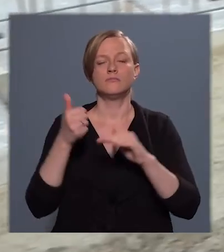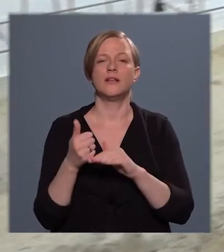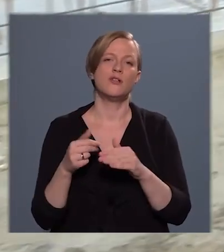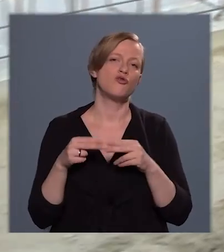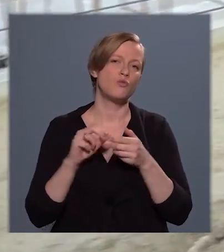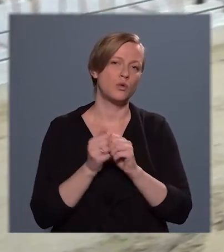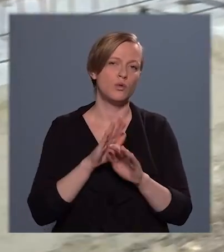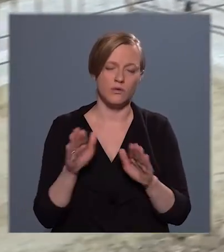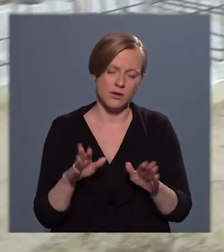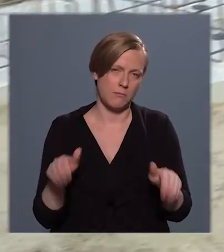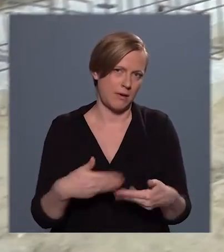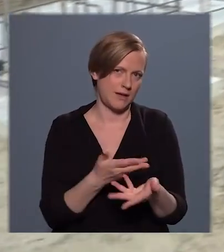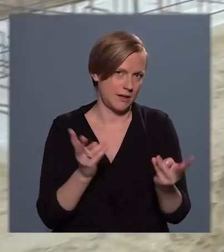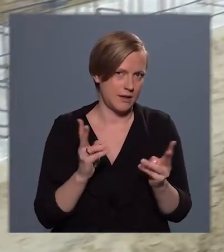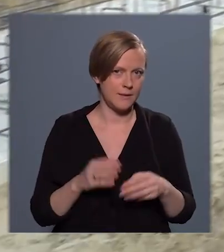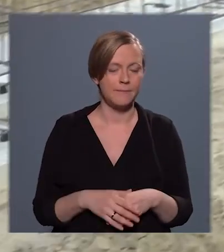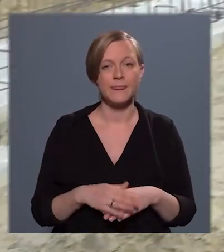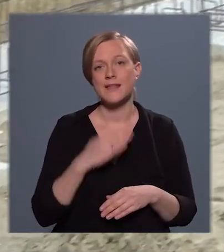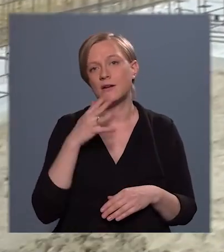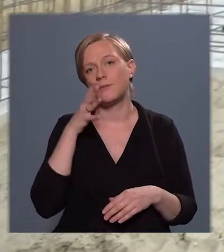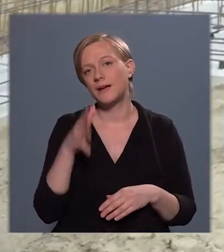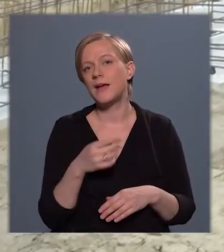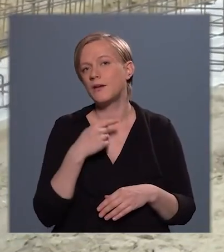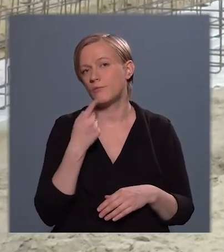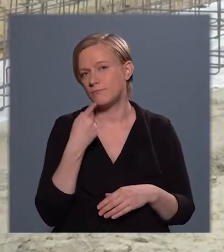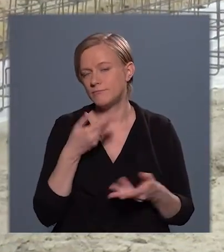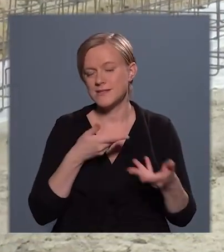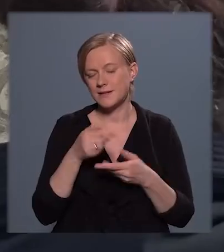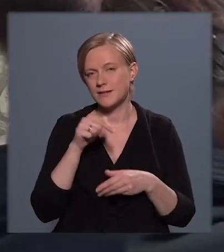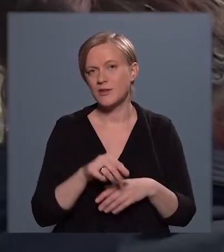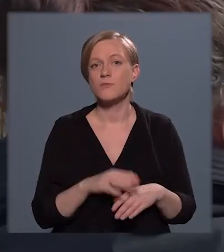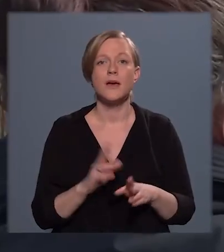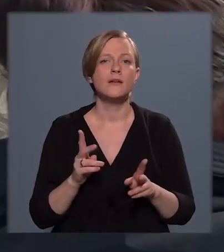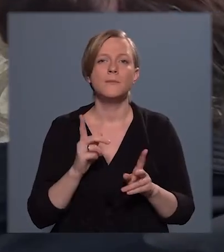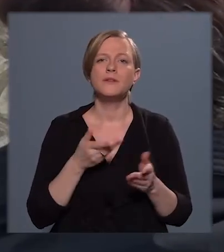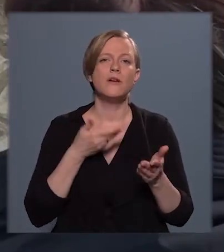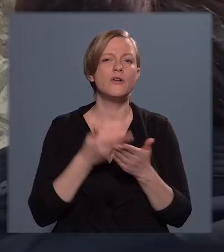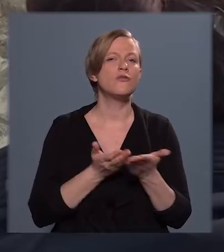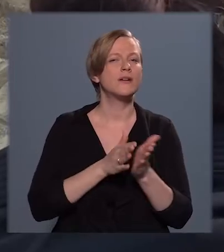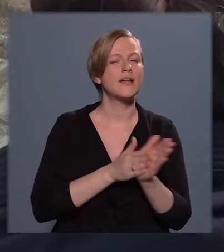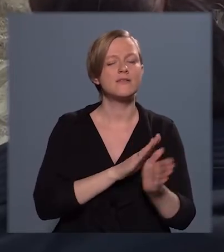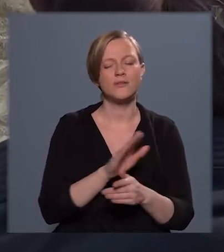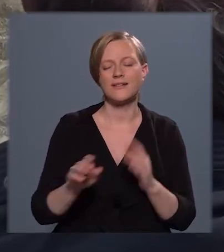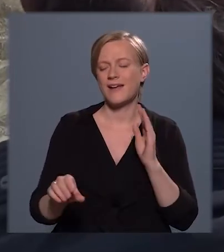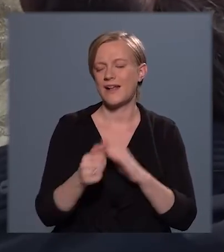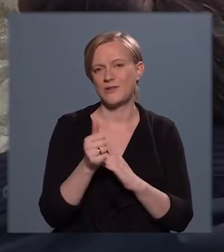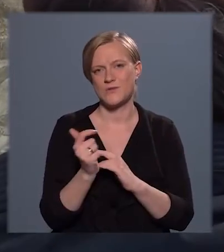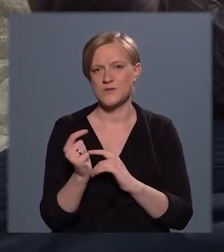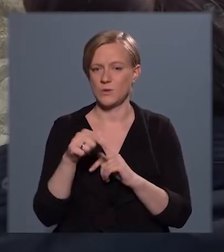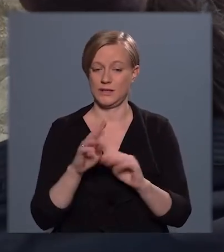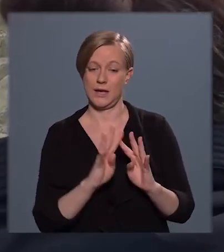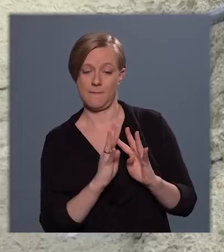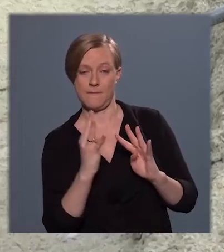bárkinek. Eisenkrammer Károly a beszélgetés során kitért arra is, hogy mit javasol a kezdőknek, akik először lépnek fel egy ilyen